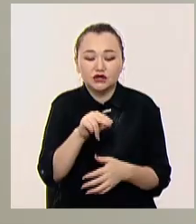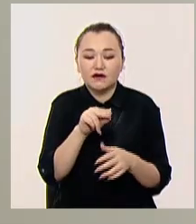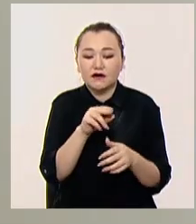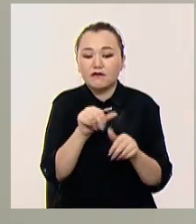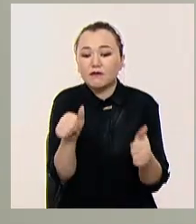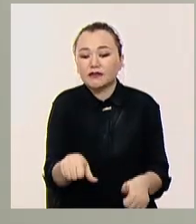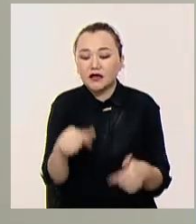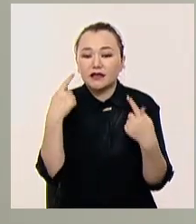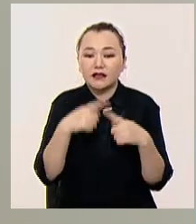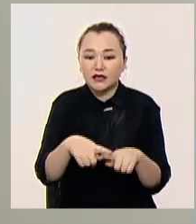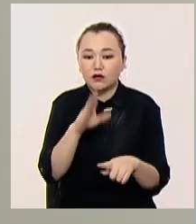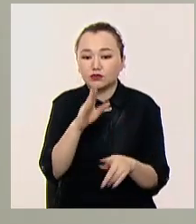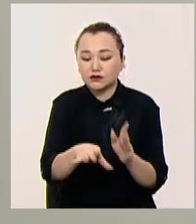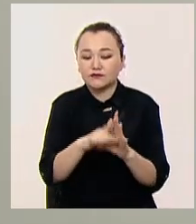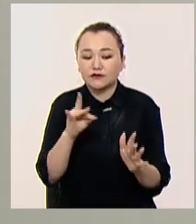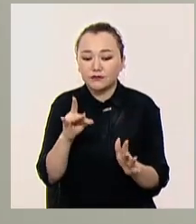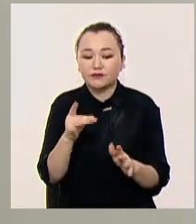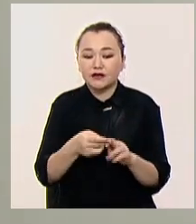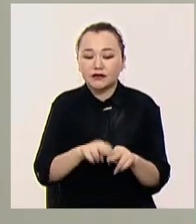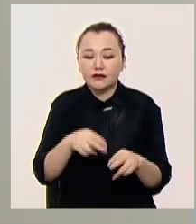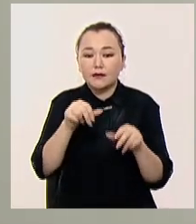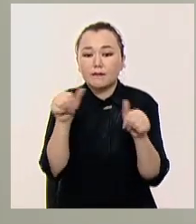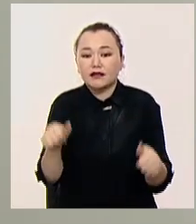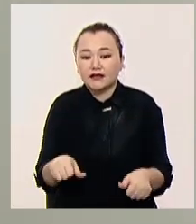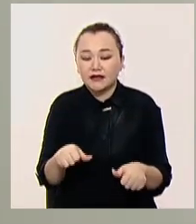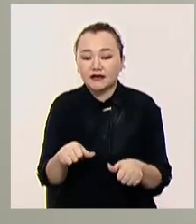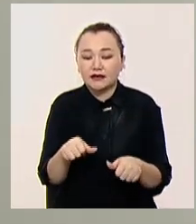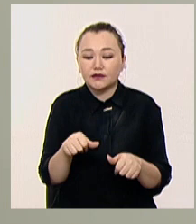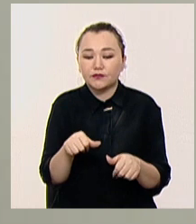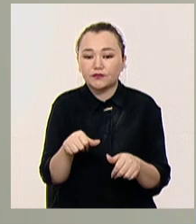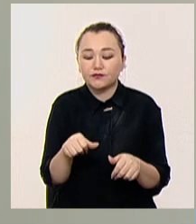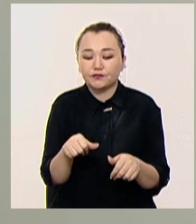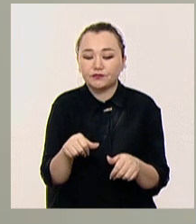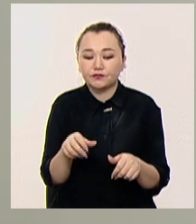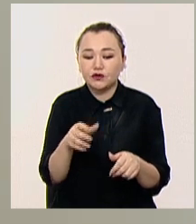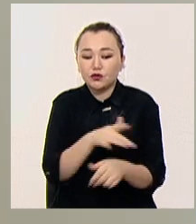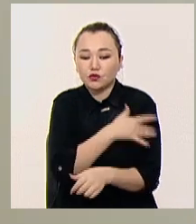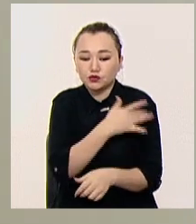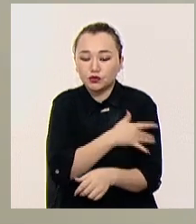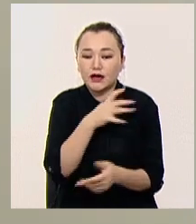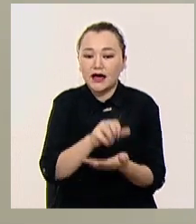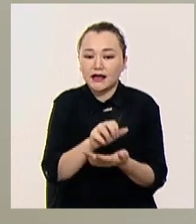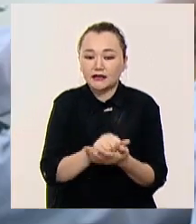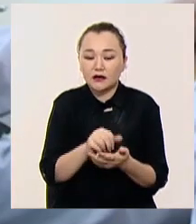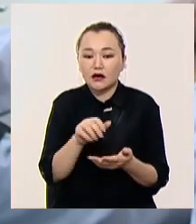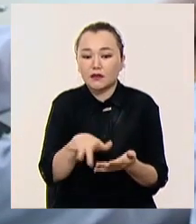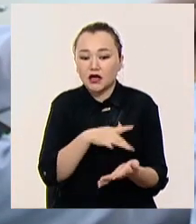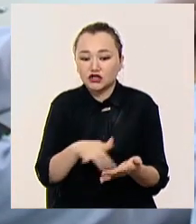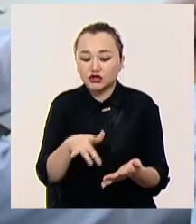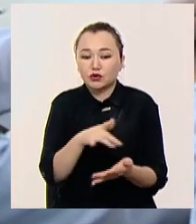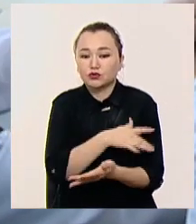техники. Также в рамках данной модели, кроме услуги по аренде планшетов, будут